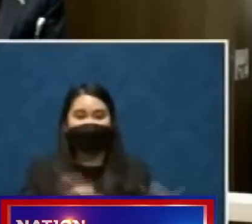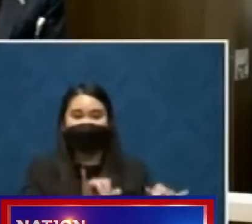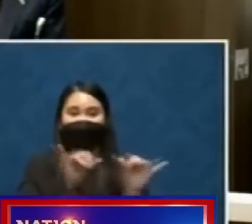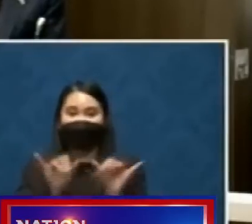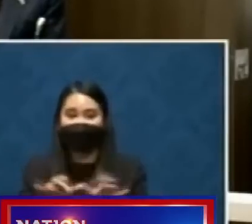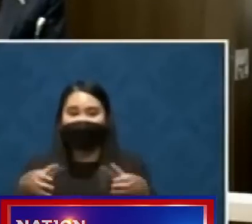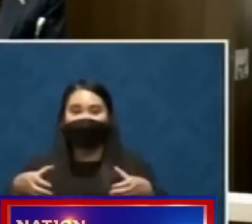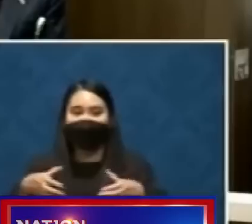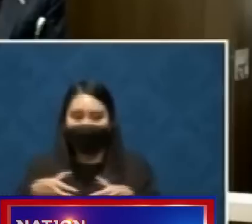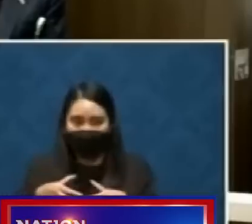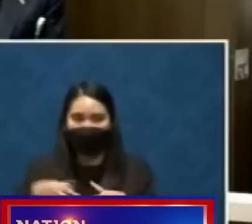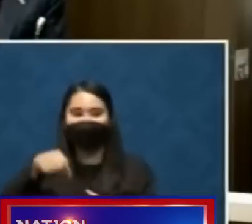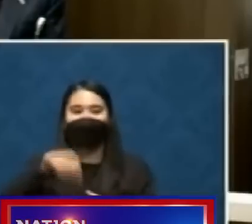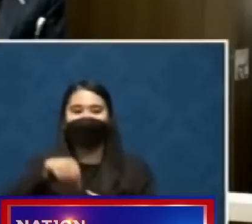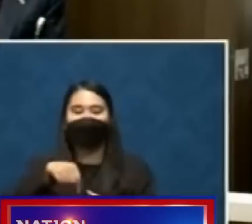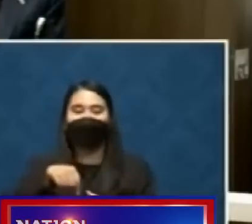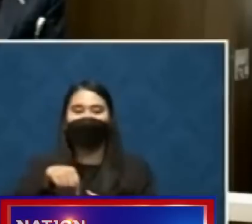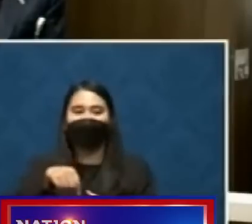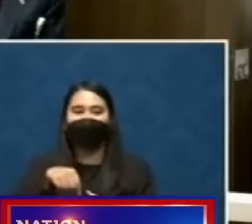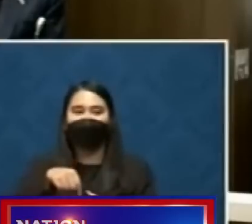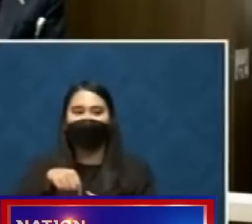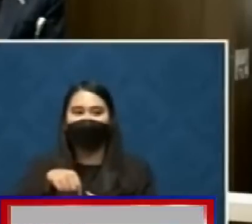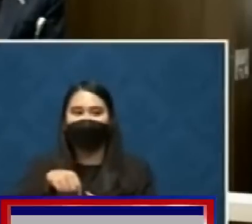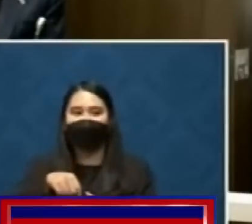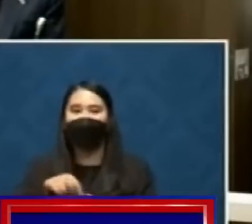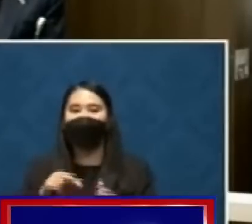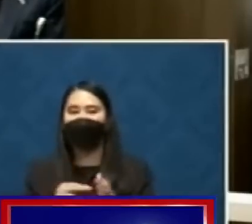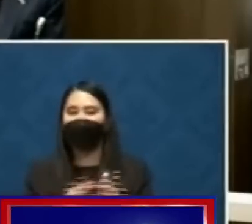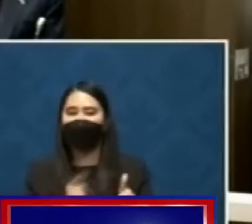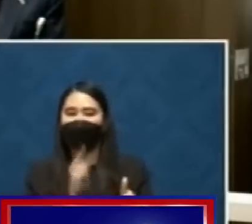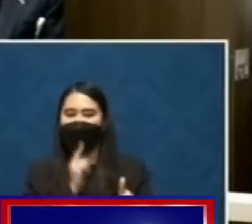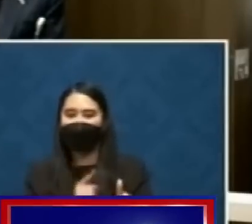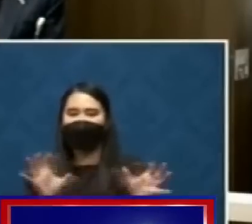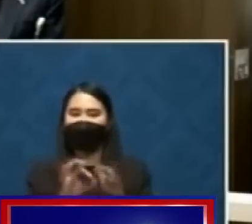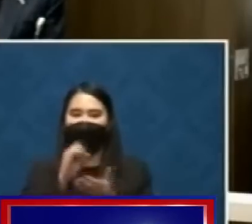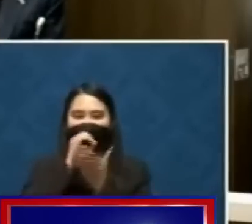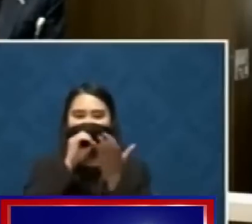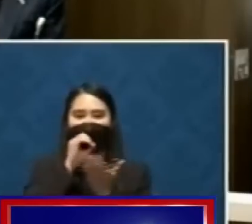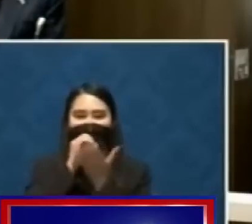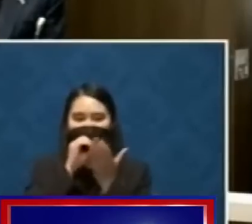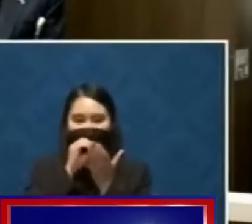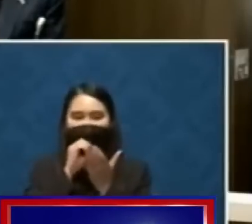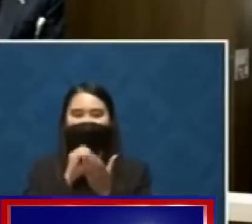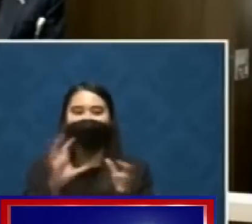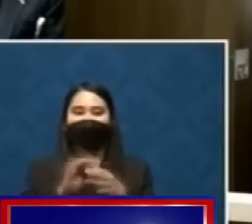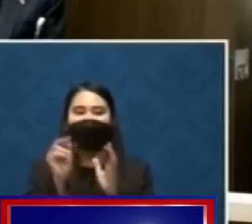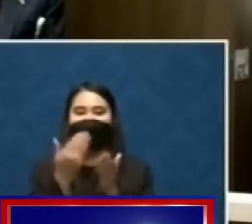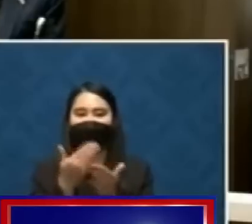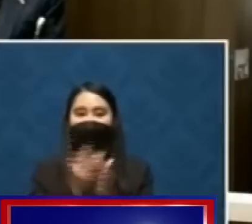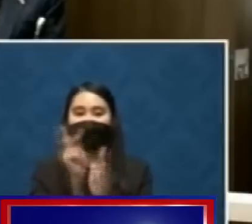ศัยอยู่ในที่ของคนทรงเอที่มีข้อครหาเกี่ยวข้องกับยาเสพติดและการฟอกเงิน